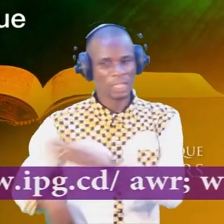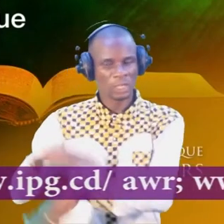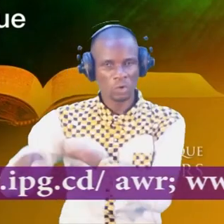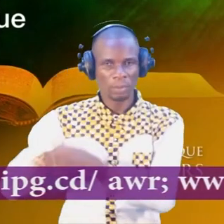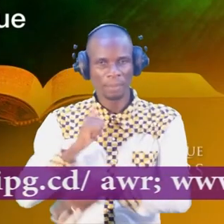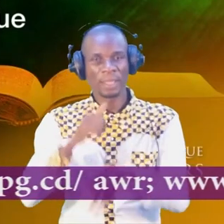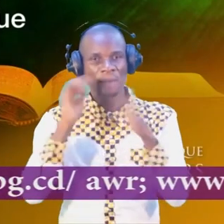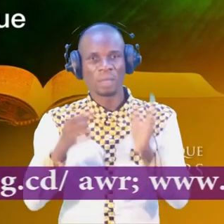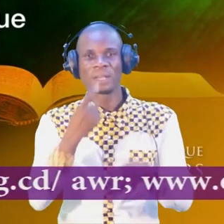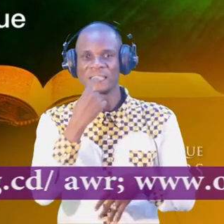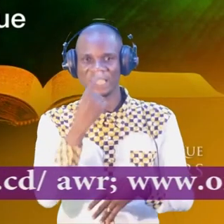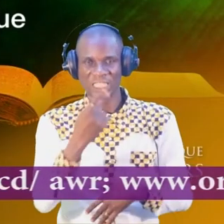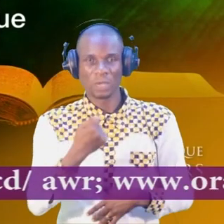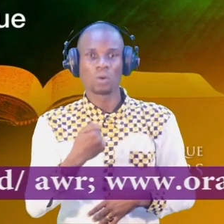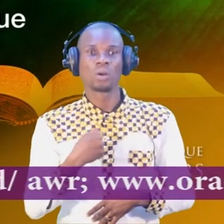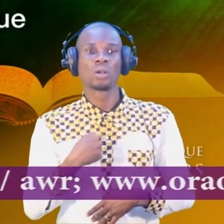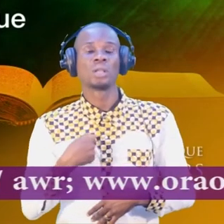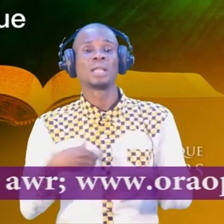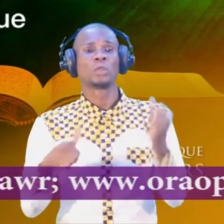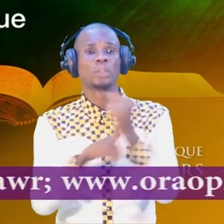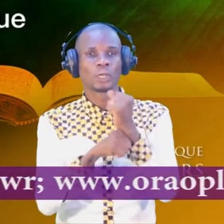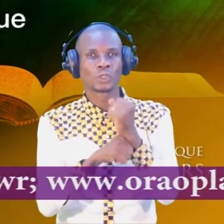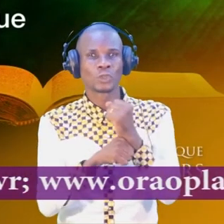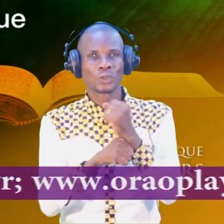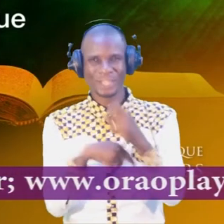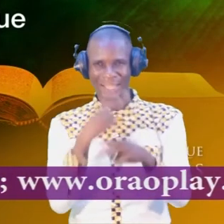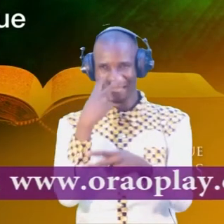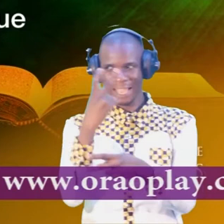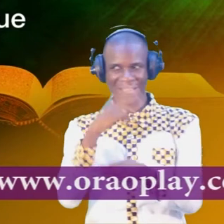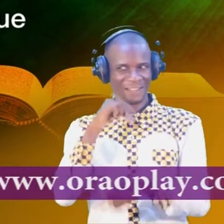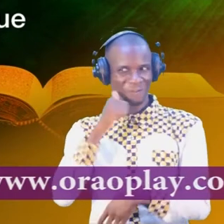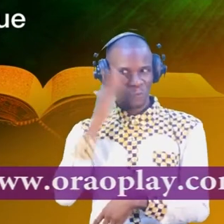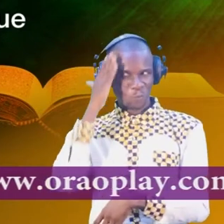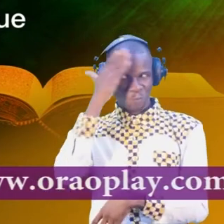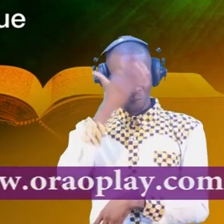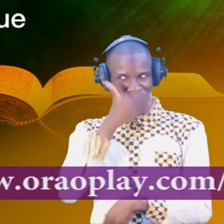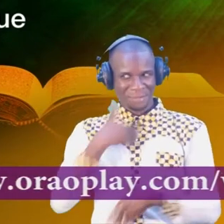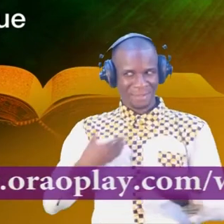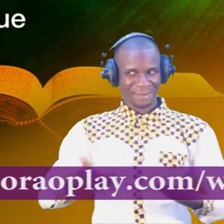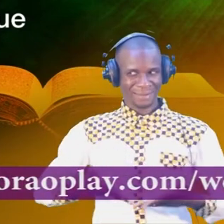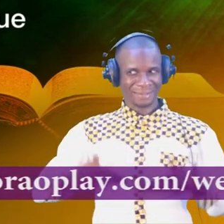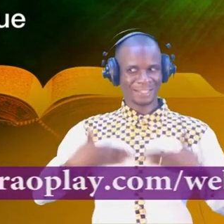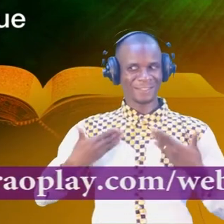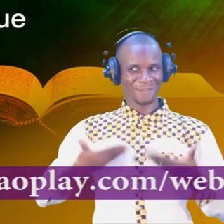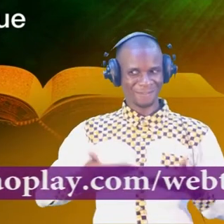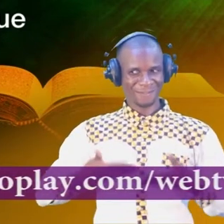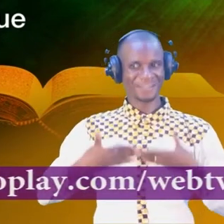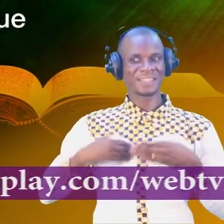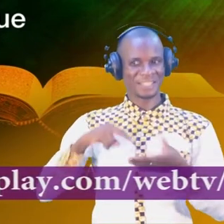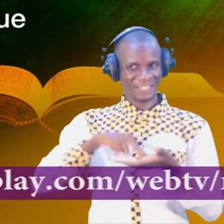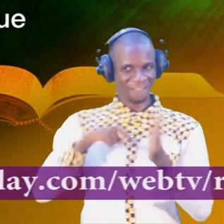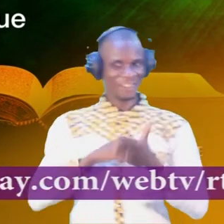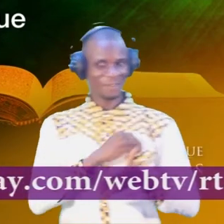Yesu alisema katika Mathayo 5, umesikia kwamba imenenwa usizidi, lakini mimi nawaambia kila